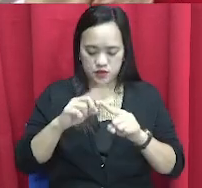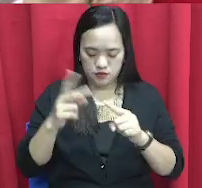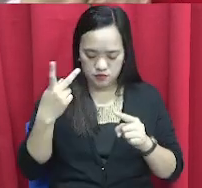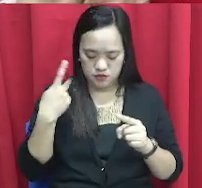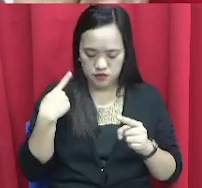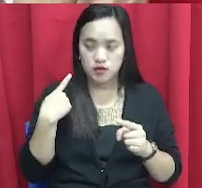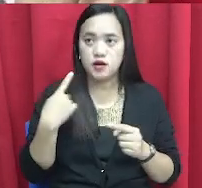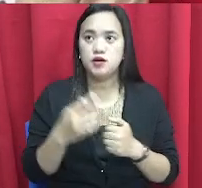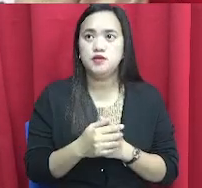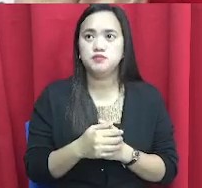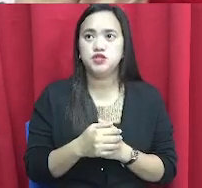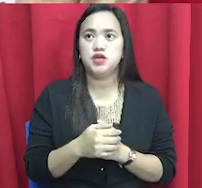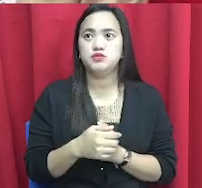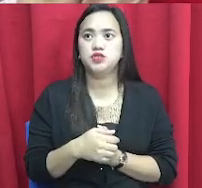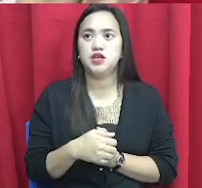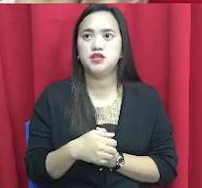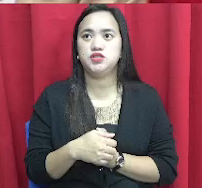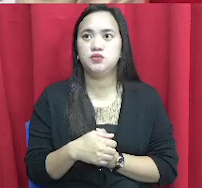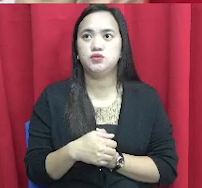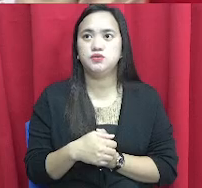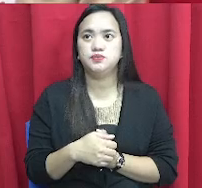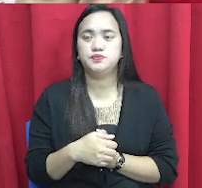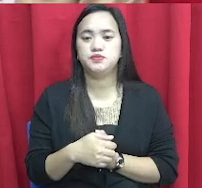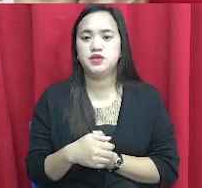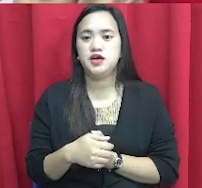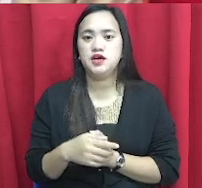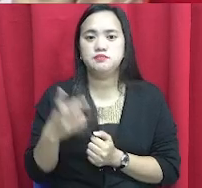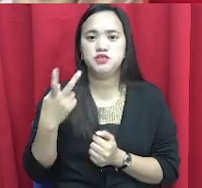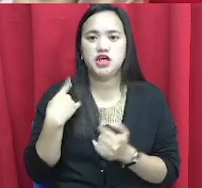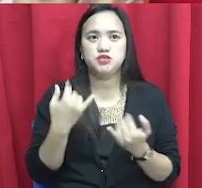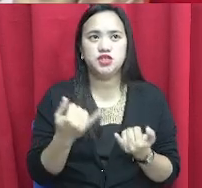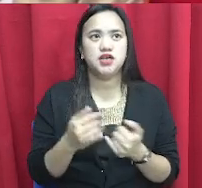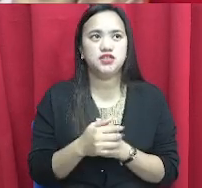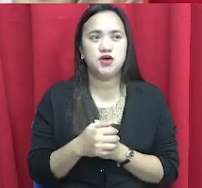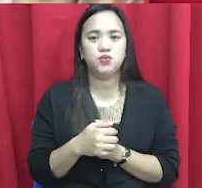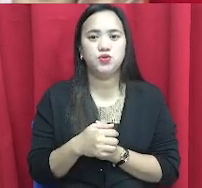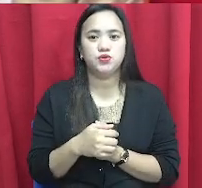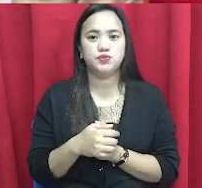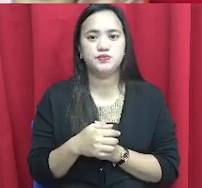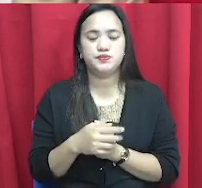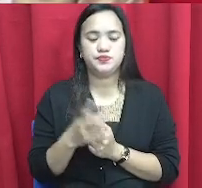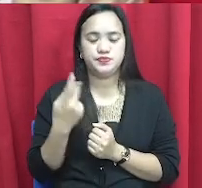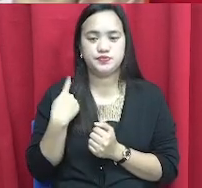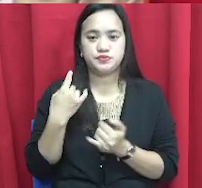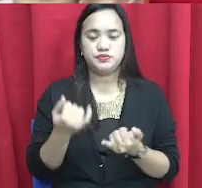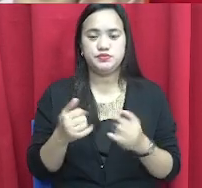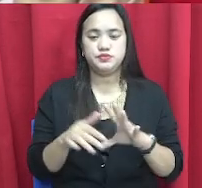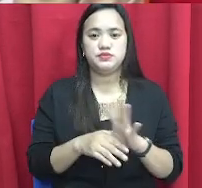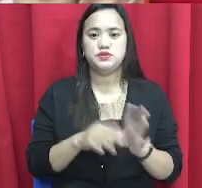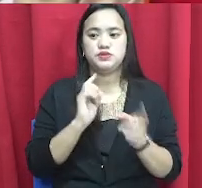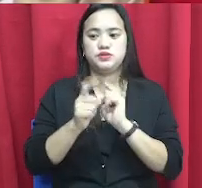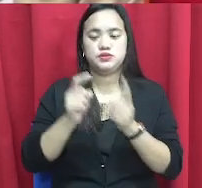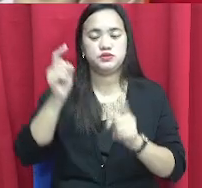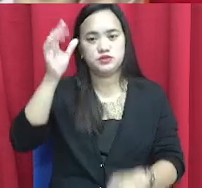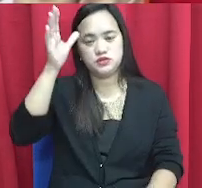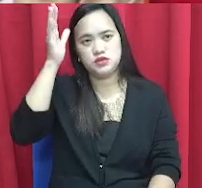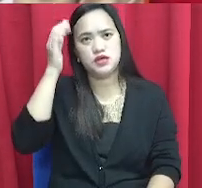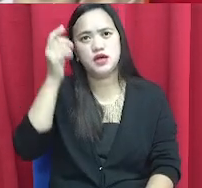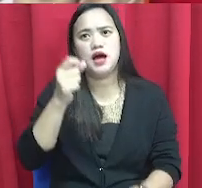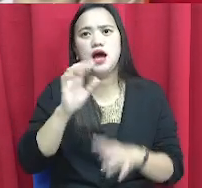kung paano ka mamiso sa iyong mga lang kakaiba kasi to mga kapatid eh ang iisipin mo ngayon kung paano mo